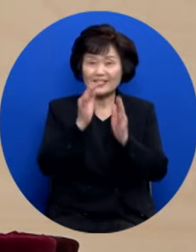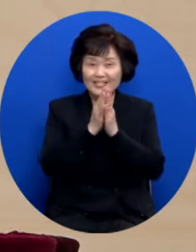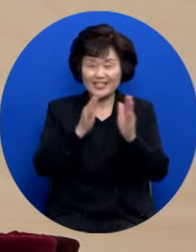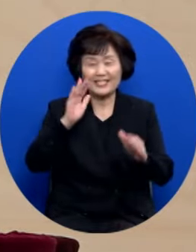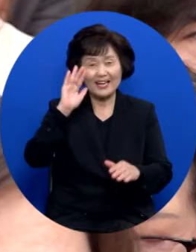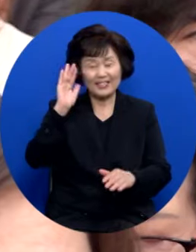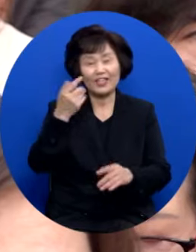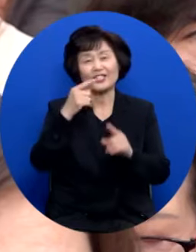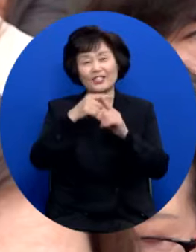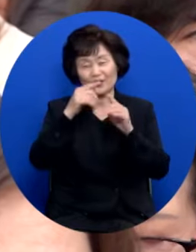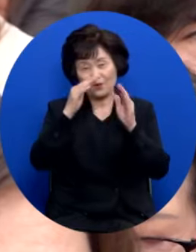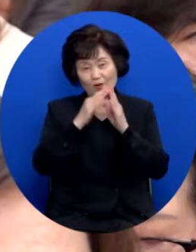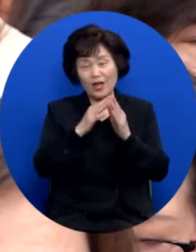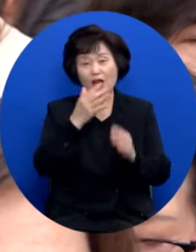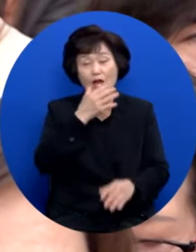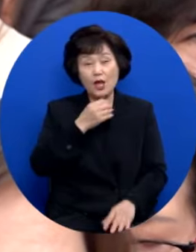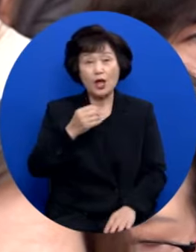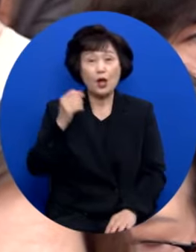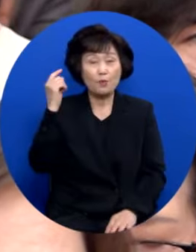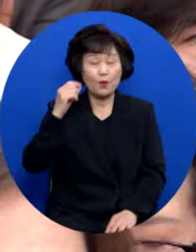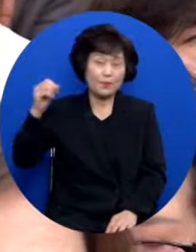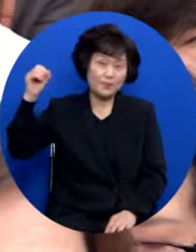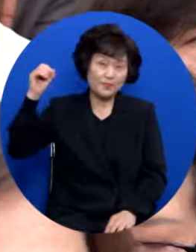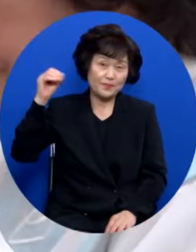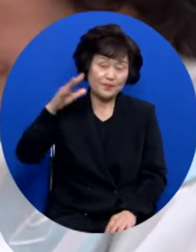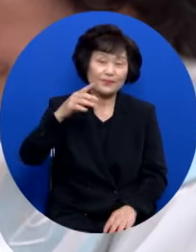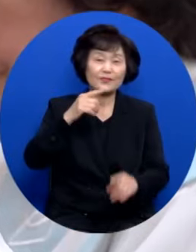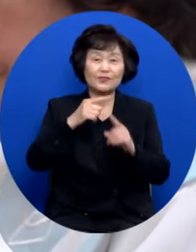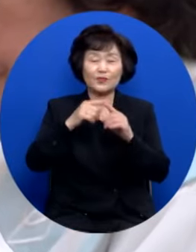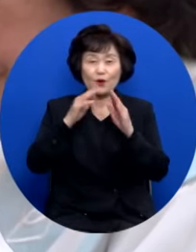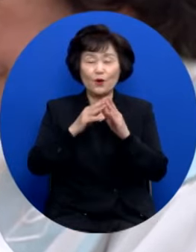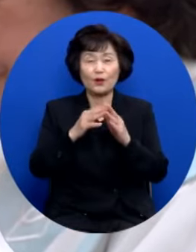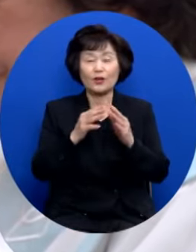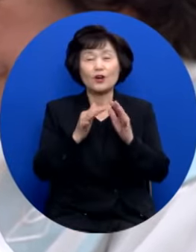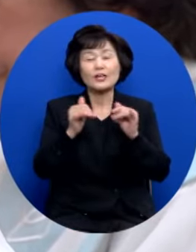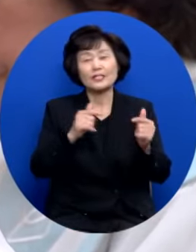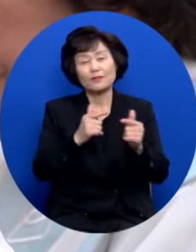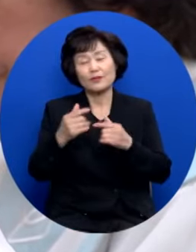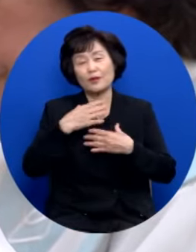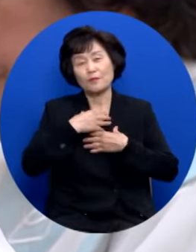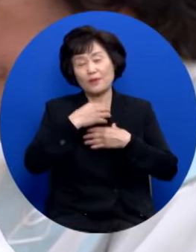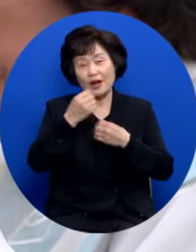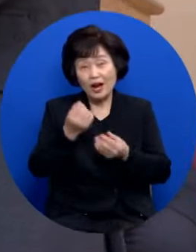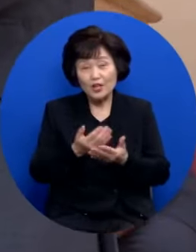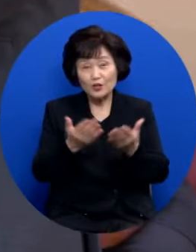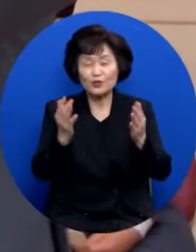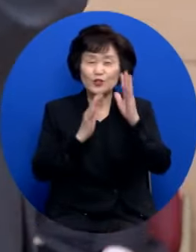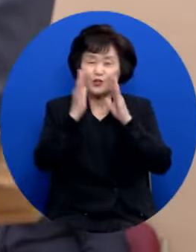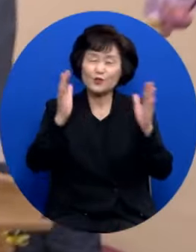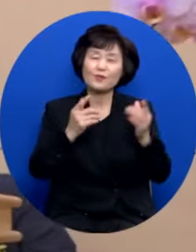빛의숲교회. 복음의 빛을 비추는 교회로 주민들에게 평안을 주는 숲과